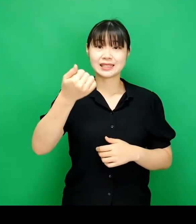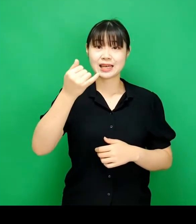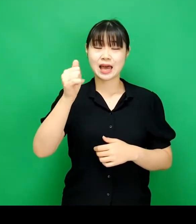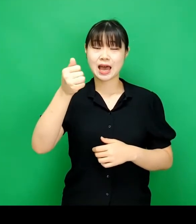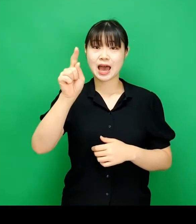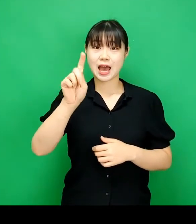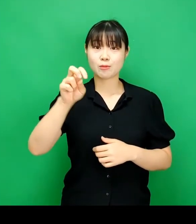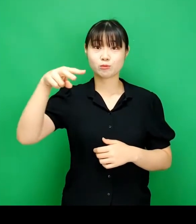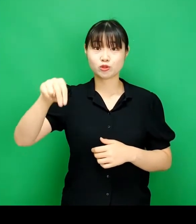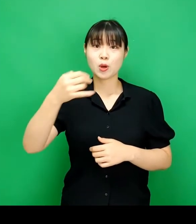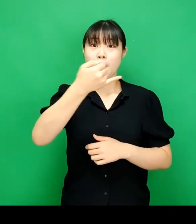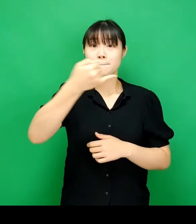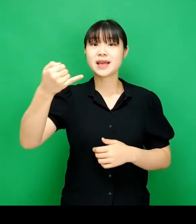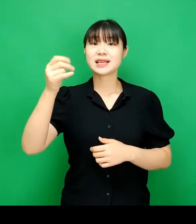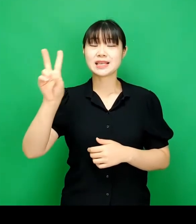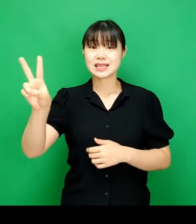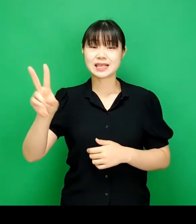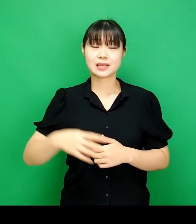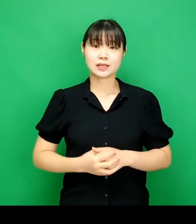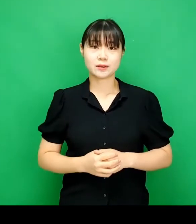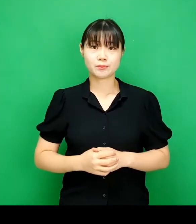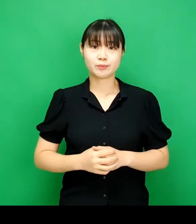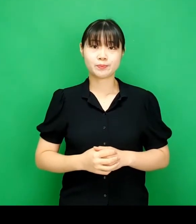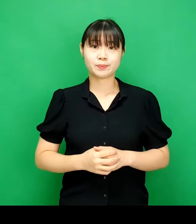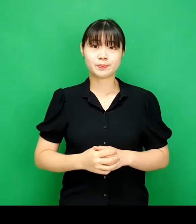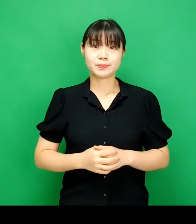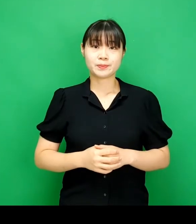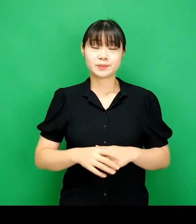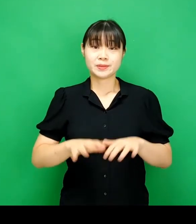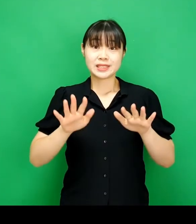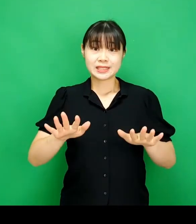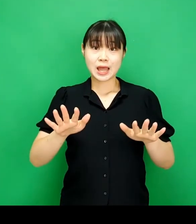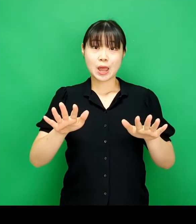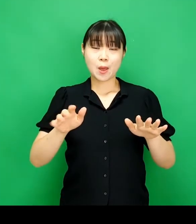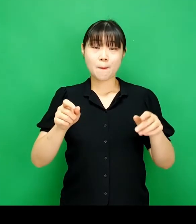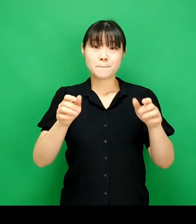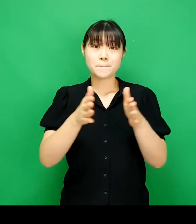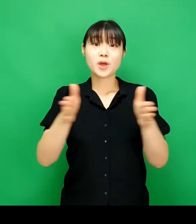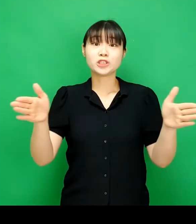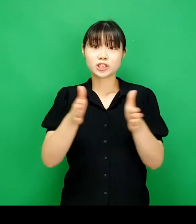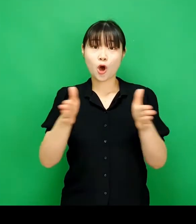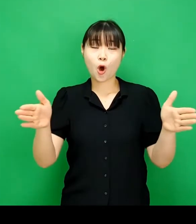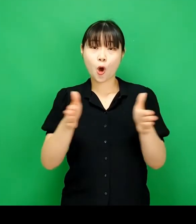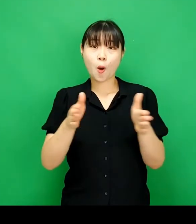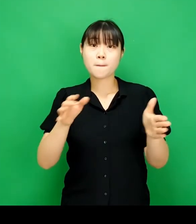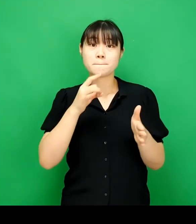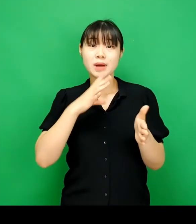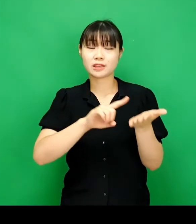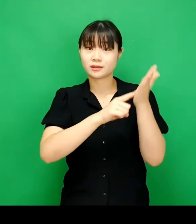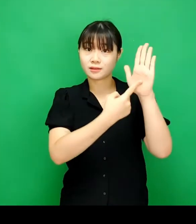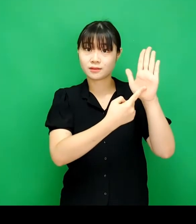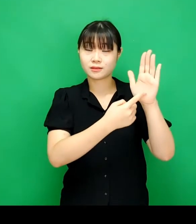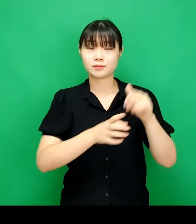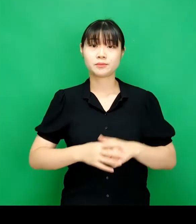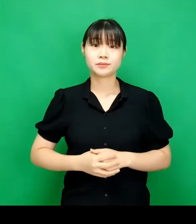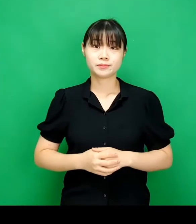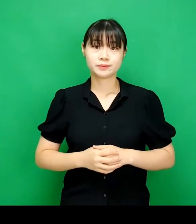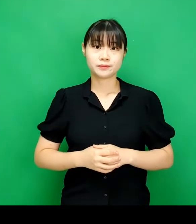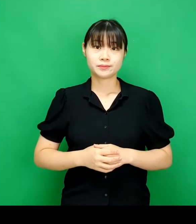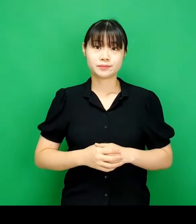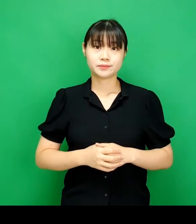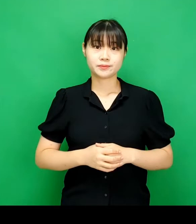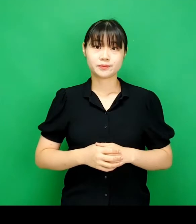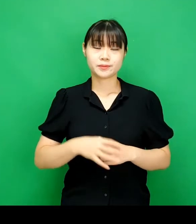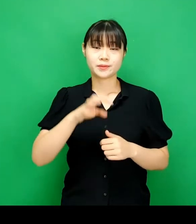right 함수의 두 번째 인수에서 빼기 2를 해줍니다. 이제 면적만 들어온 것을 볼 수